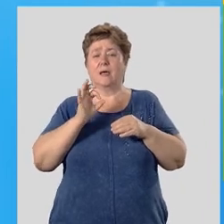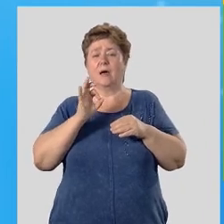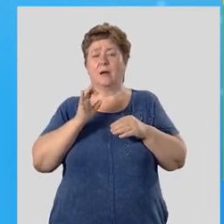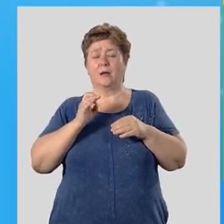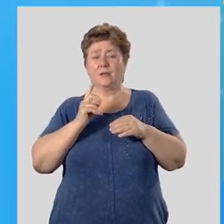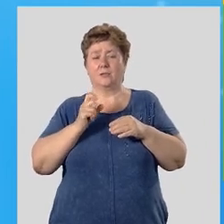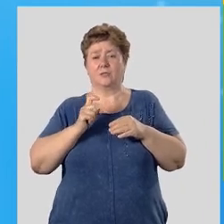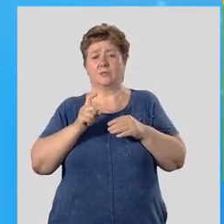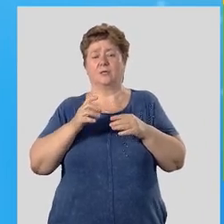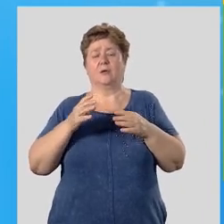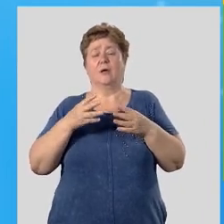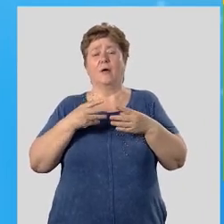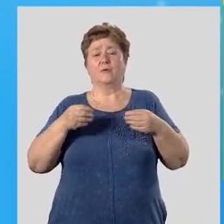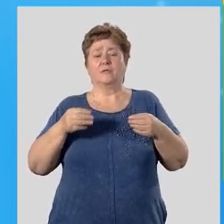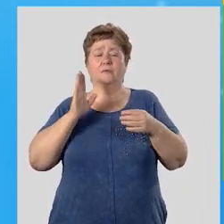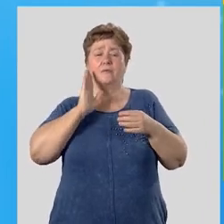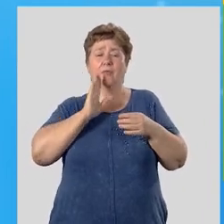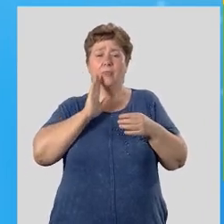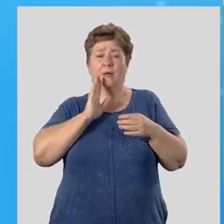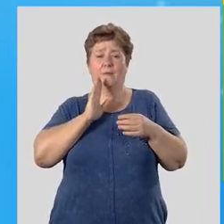неорганических веществ, таких как вода,